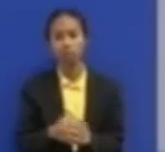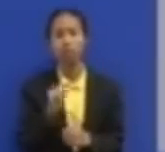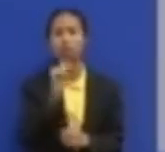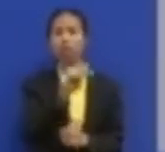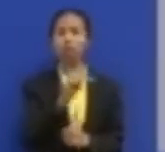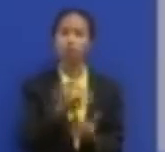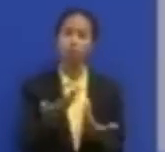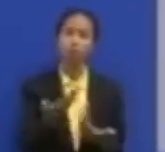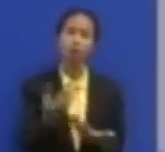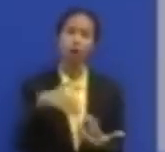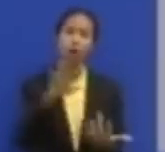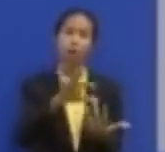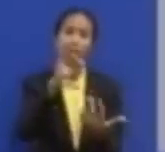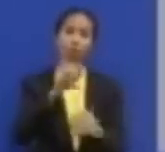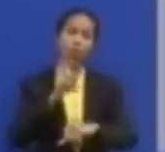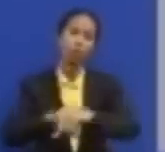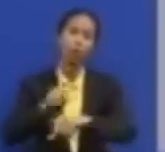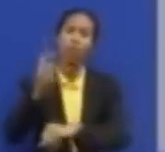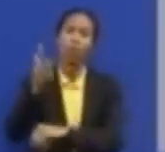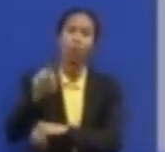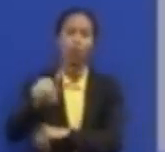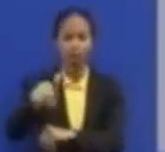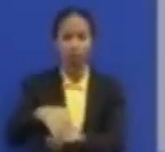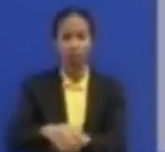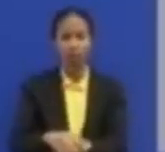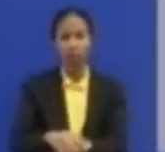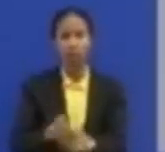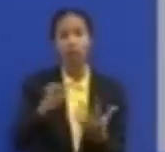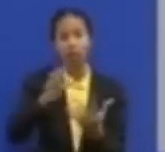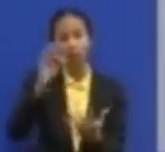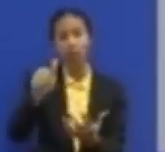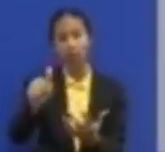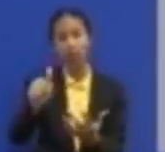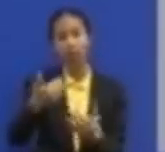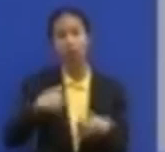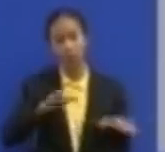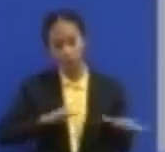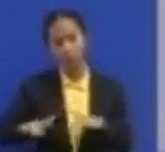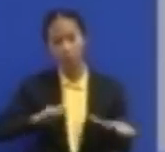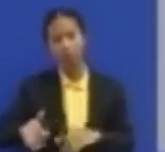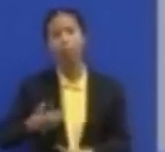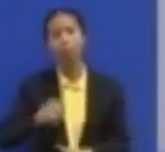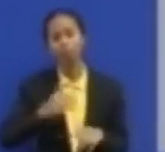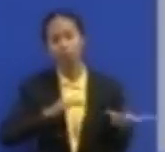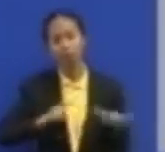ที่บ่าย2โมงก็ได้ครับเลือกก็เลือกครับพลังประชารัฐก็พร้อมครับ